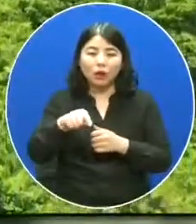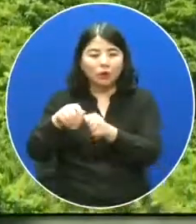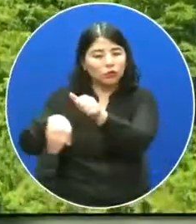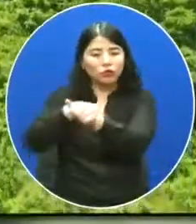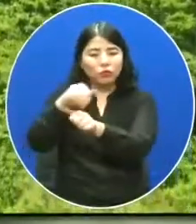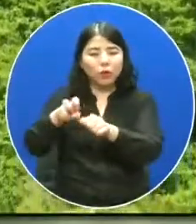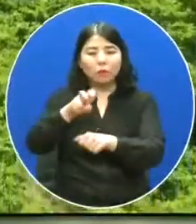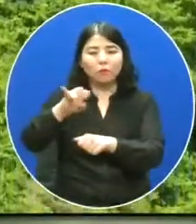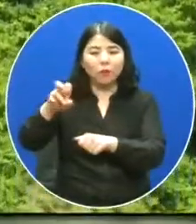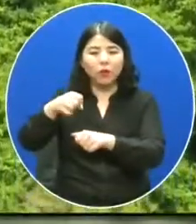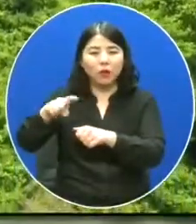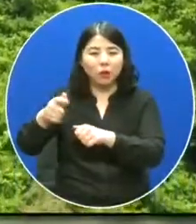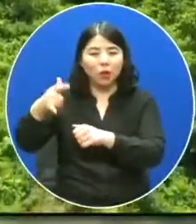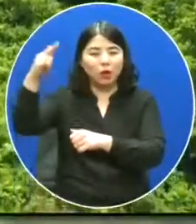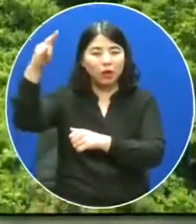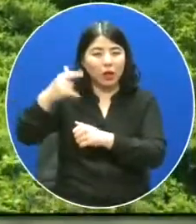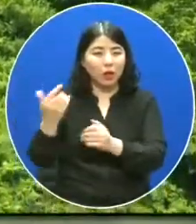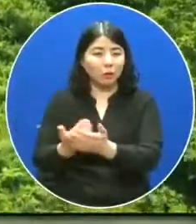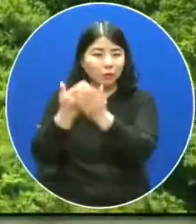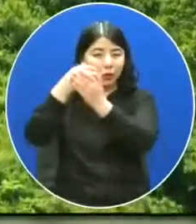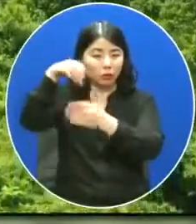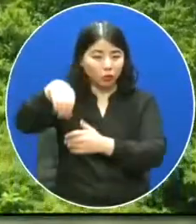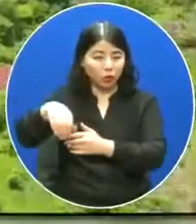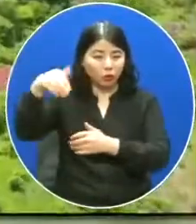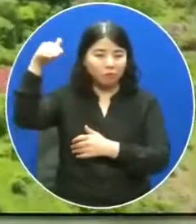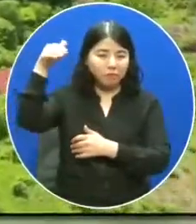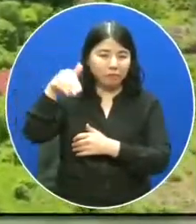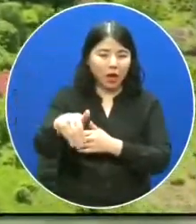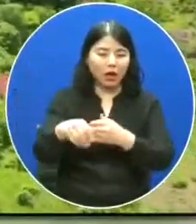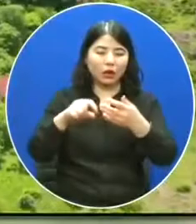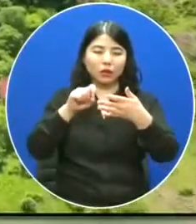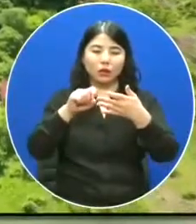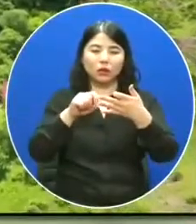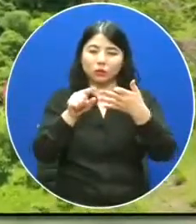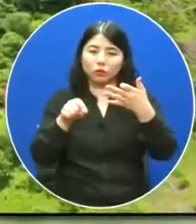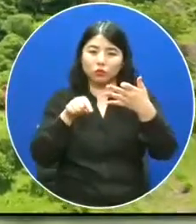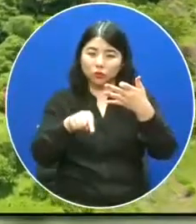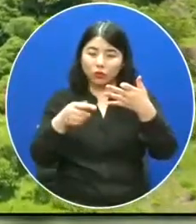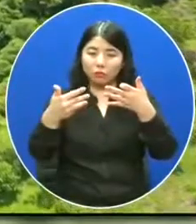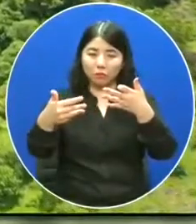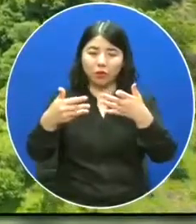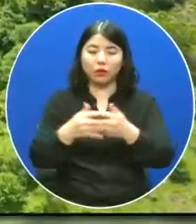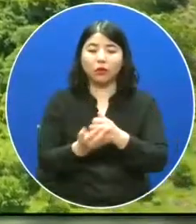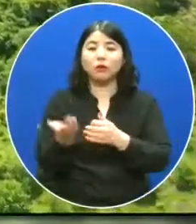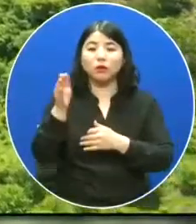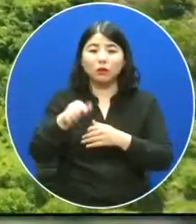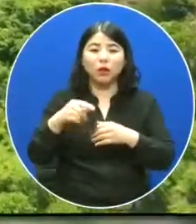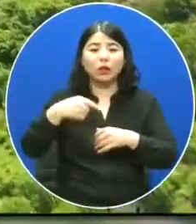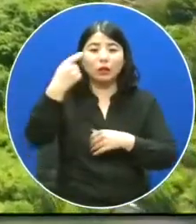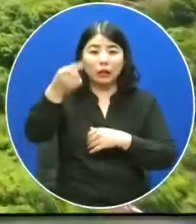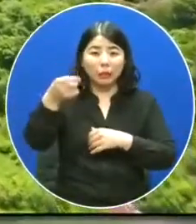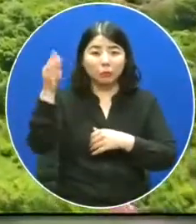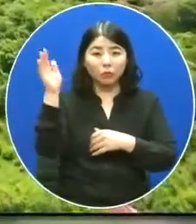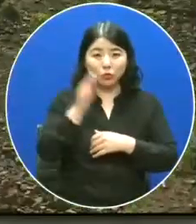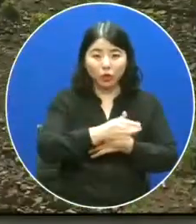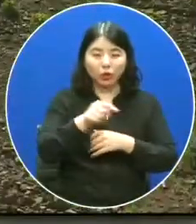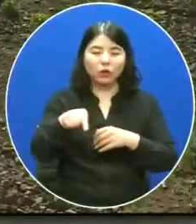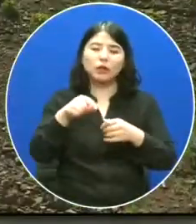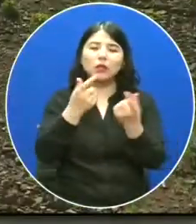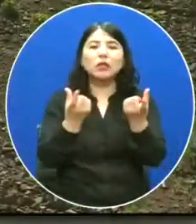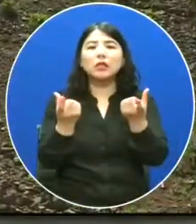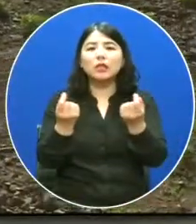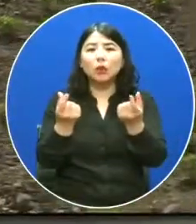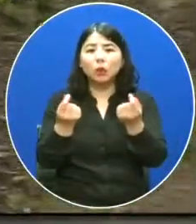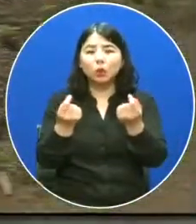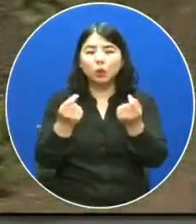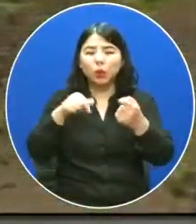인근 미원면이 태양광 발전소 부지 경사도도 19.8도입니다. 하지만 다음 달부터는 이